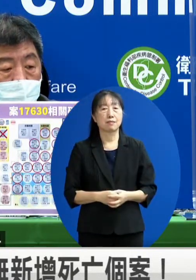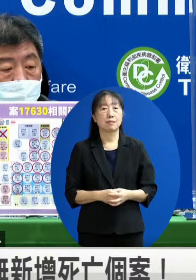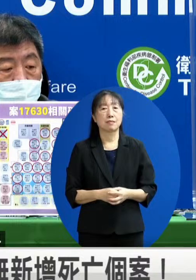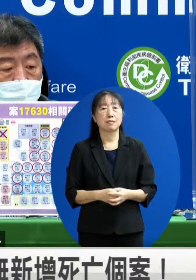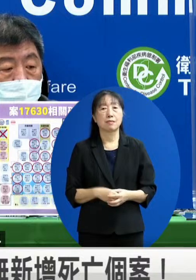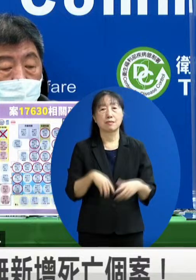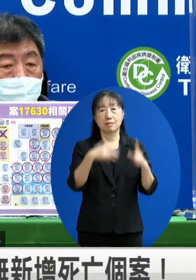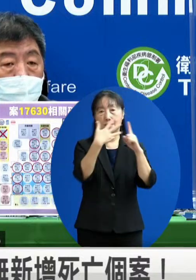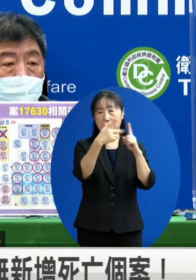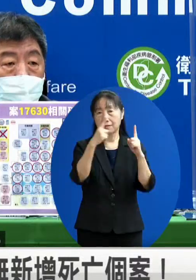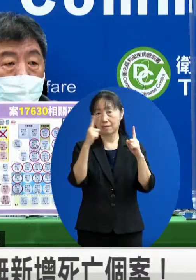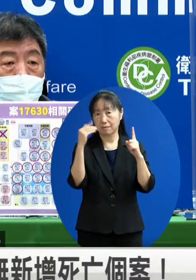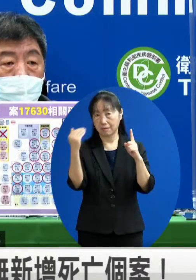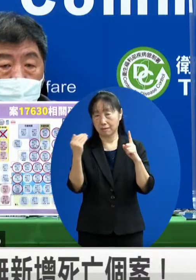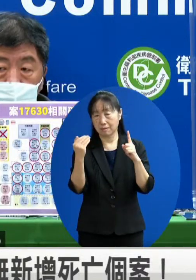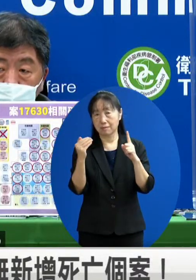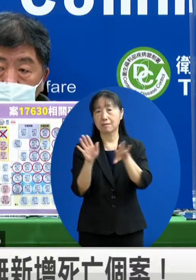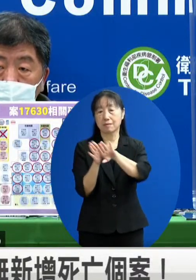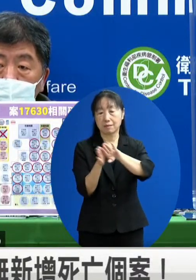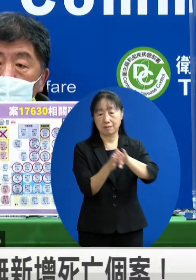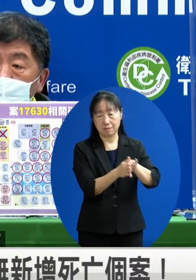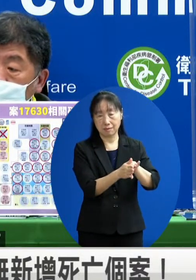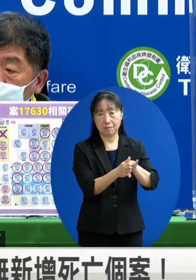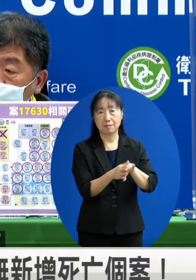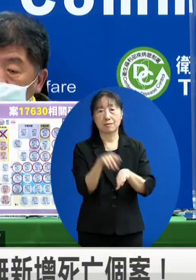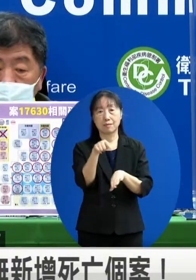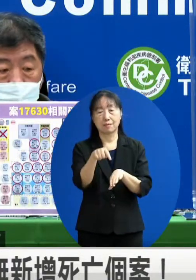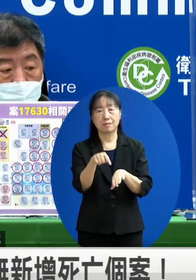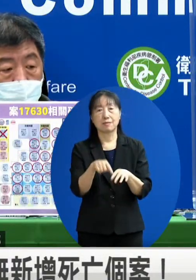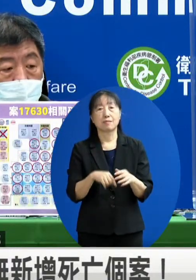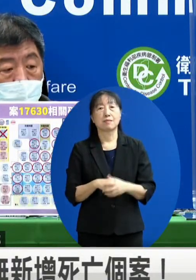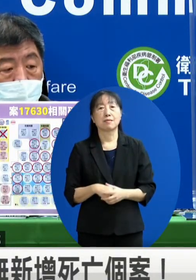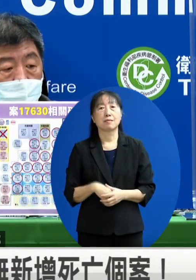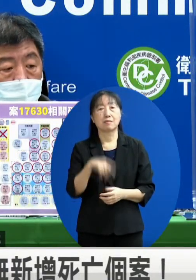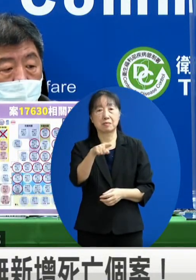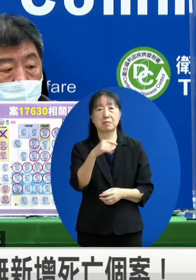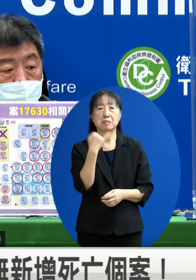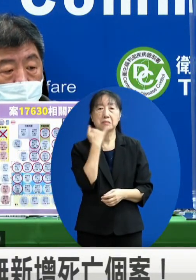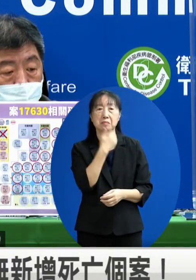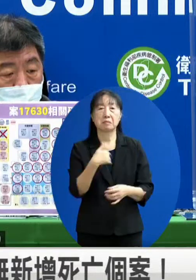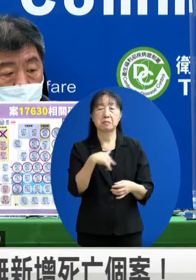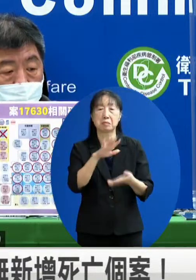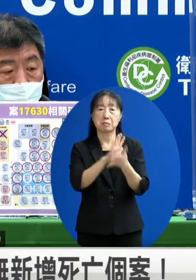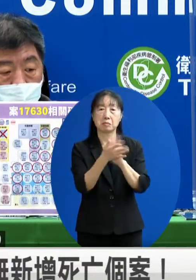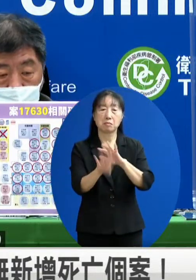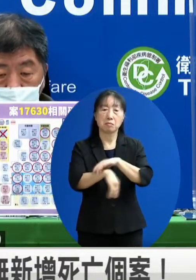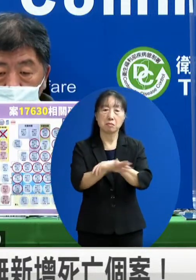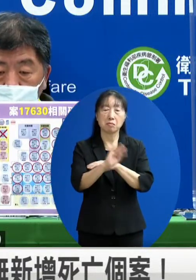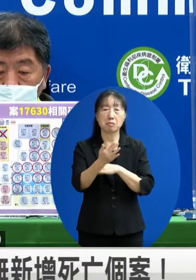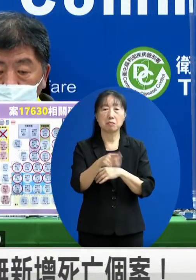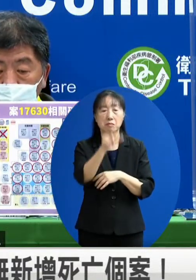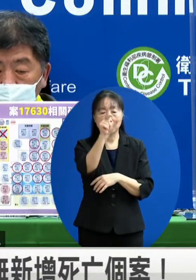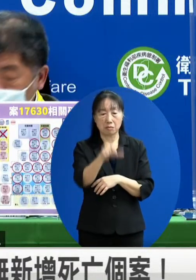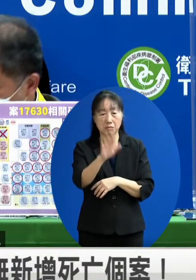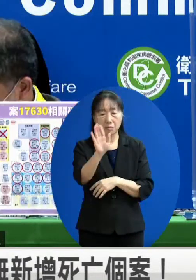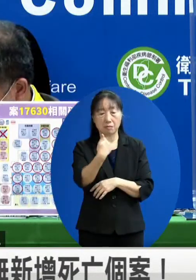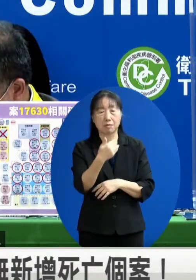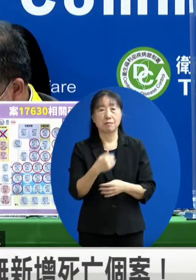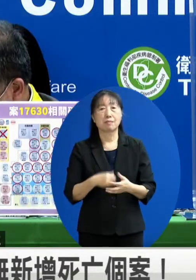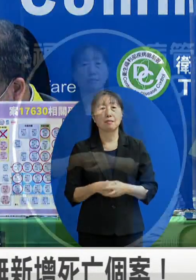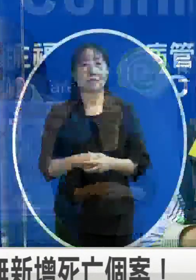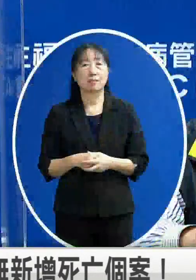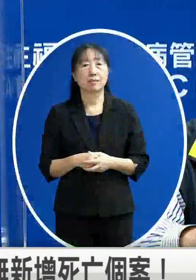把18119排除哈，这个18119就变成是空号，我们就排除哈这个案子哈。